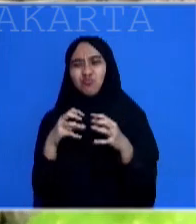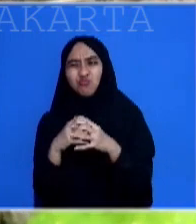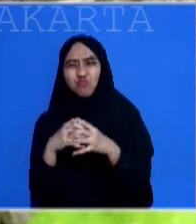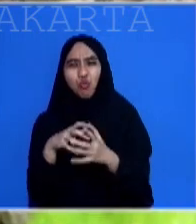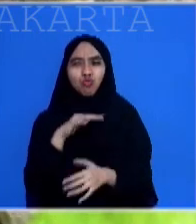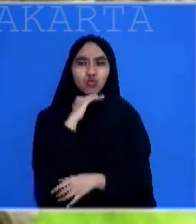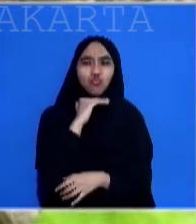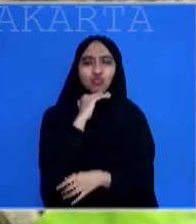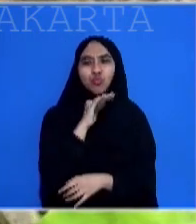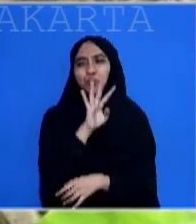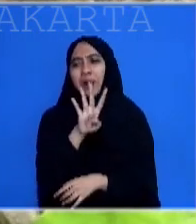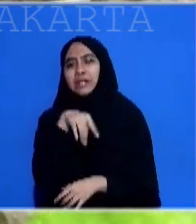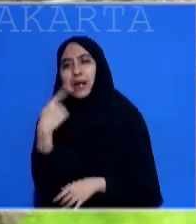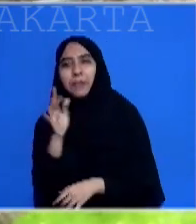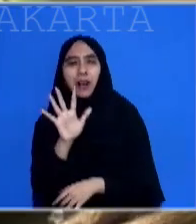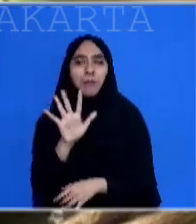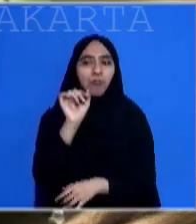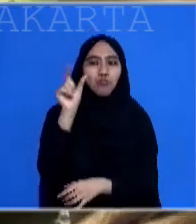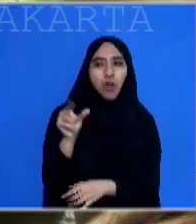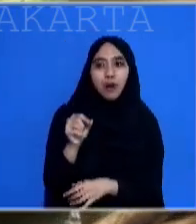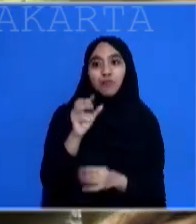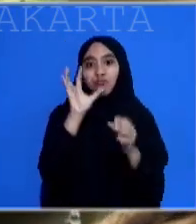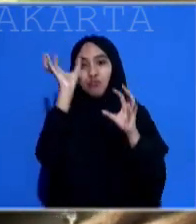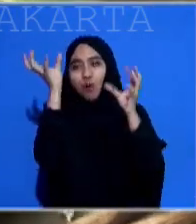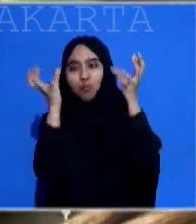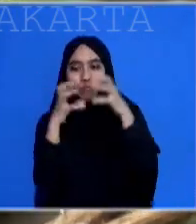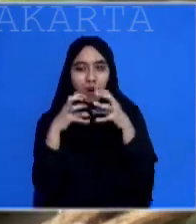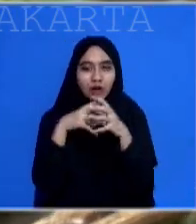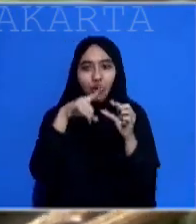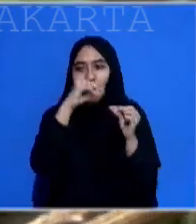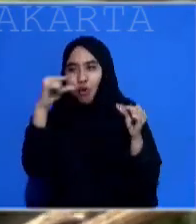inggo gangsal wulan. Ing pekenan, woh koro benguk garing